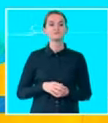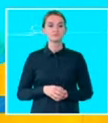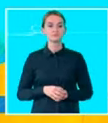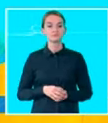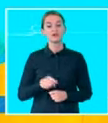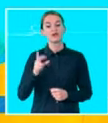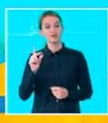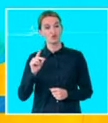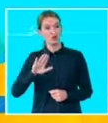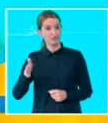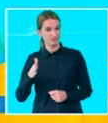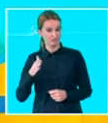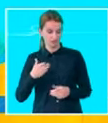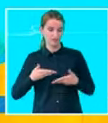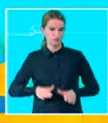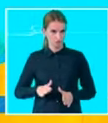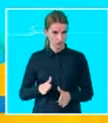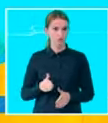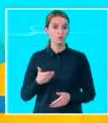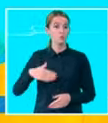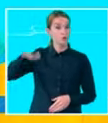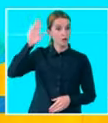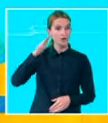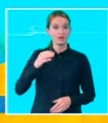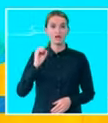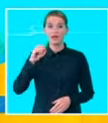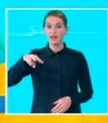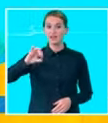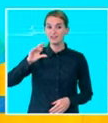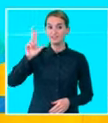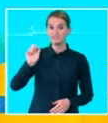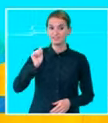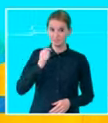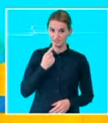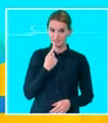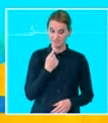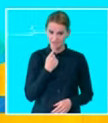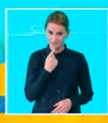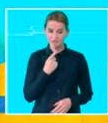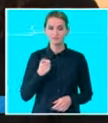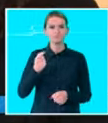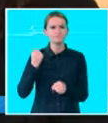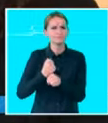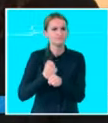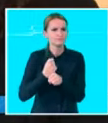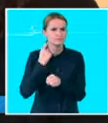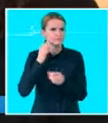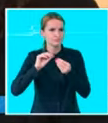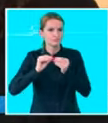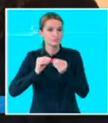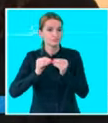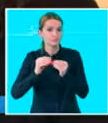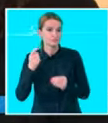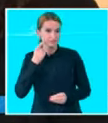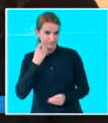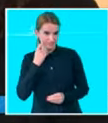голямата, е в България. В момента работи в една дентална клиника и аз много се радвам за нейния успех. Това ще я да ви попитам.